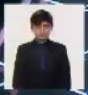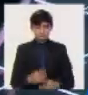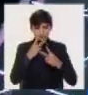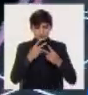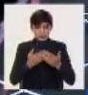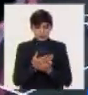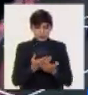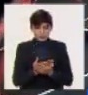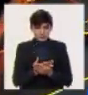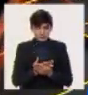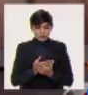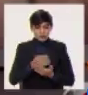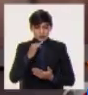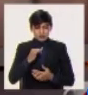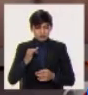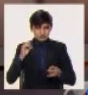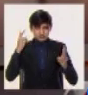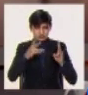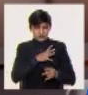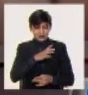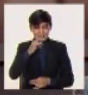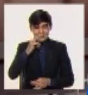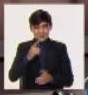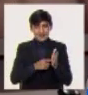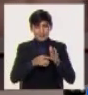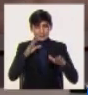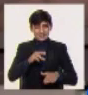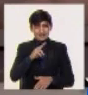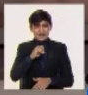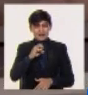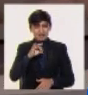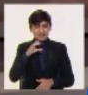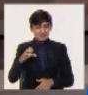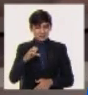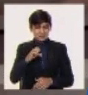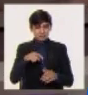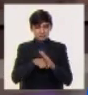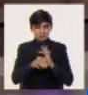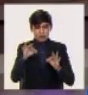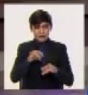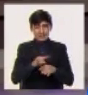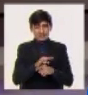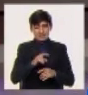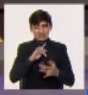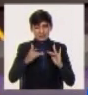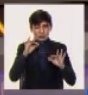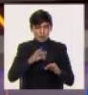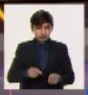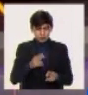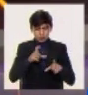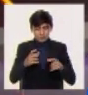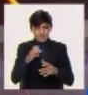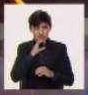Вы смотрите новости Информбюро. Известный в Караганды блогер Денис Денский заявил, что стал жертвой интернет-мошенников. Они каким-то